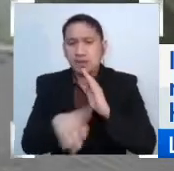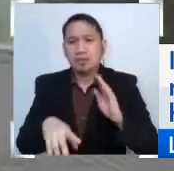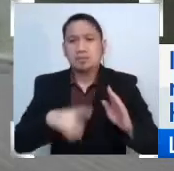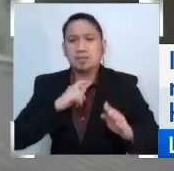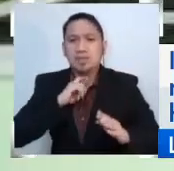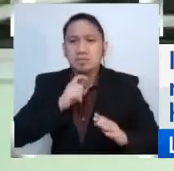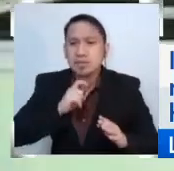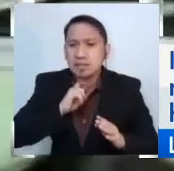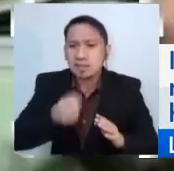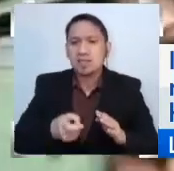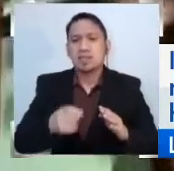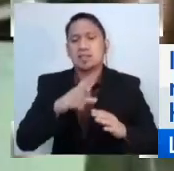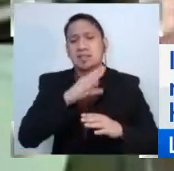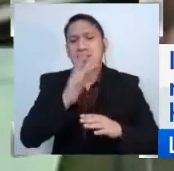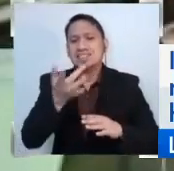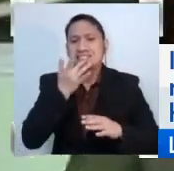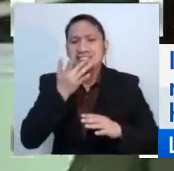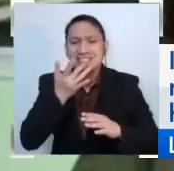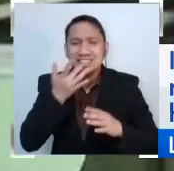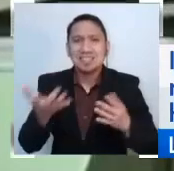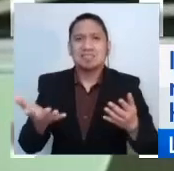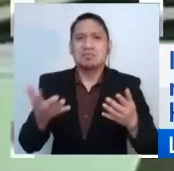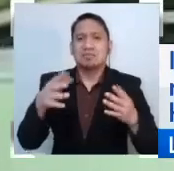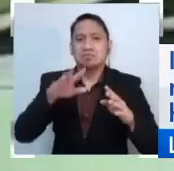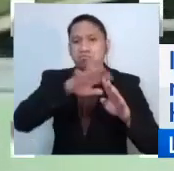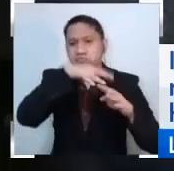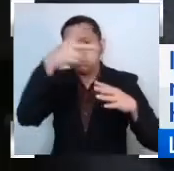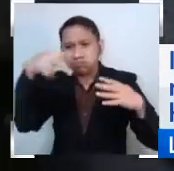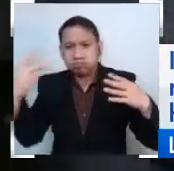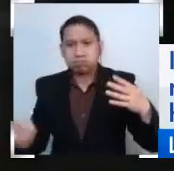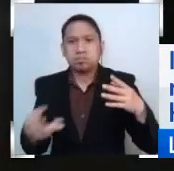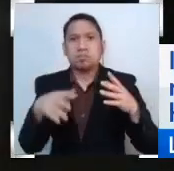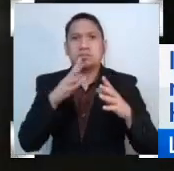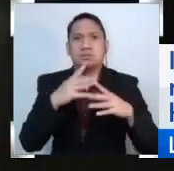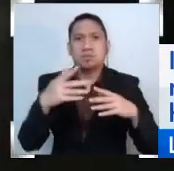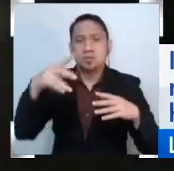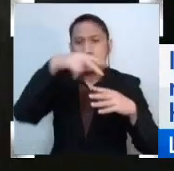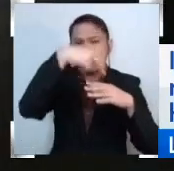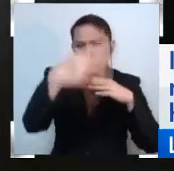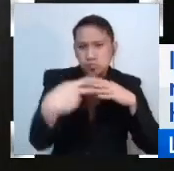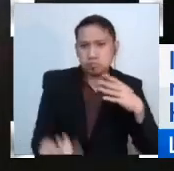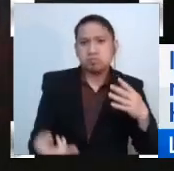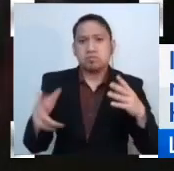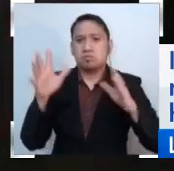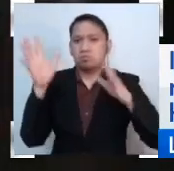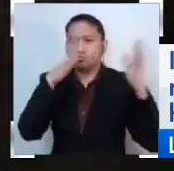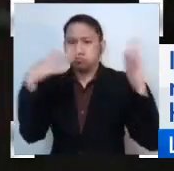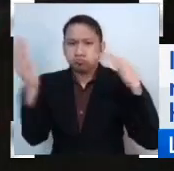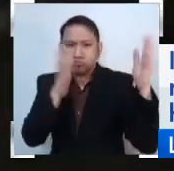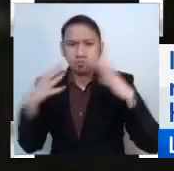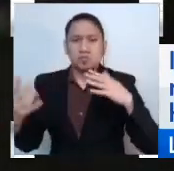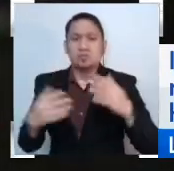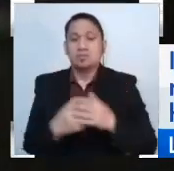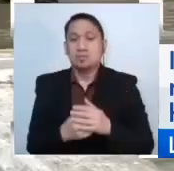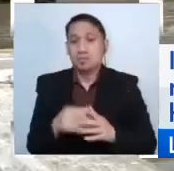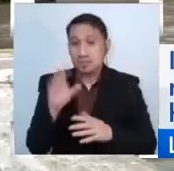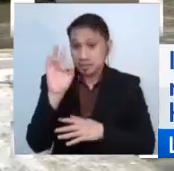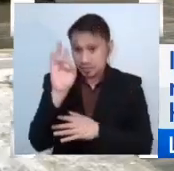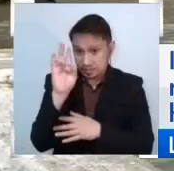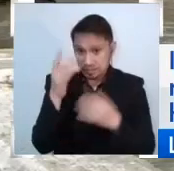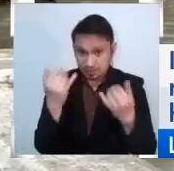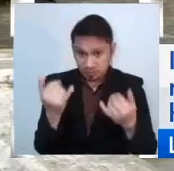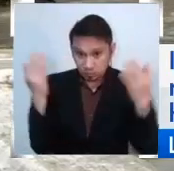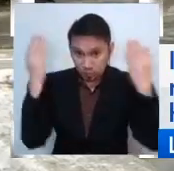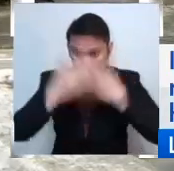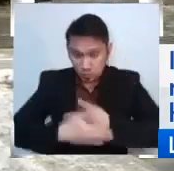mga bakal at salamin galing sa itaas na gusali, na naglaglagan sa lakas ng hagupit ng hangin. Alas 7 ngayong gabi nang magsimula ng humupa